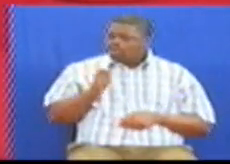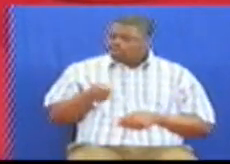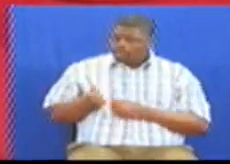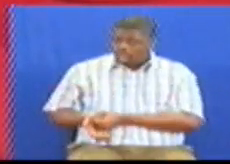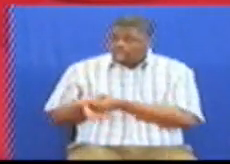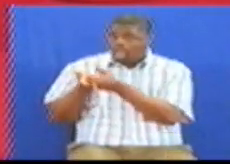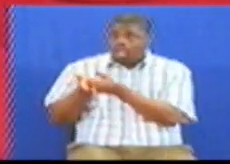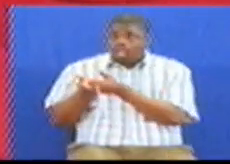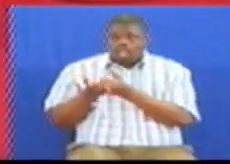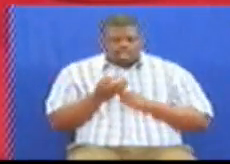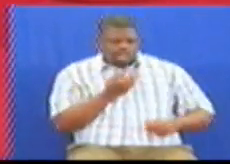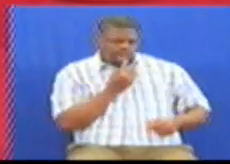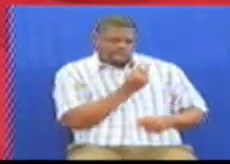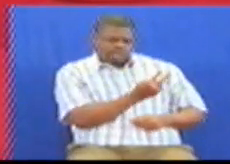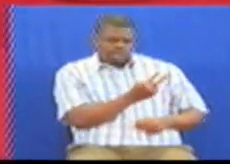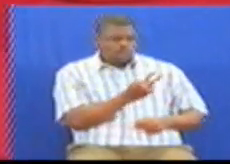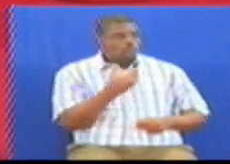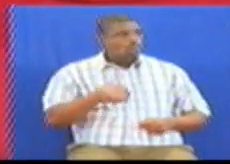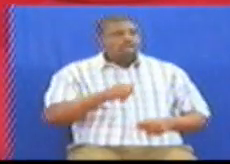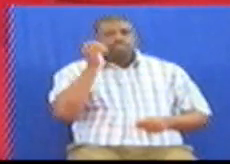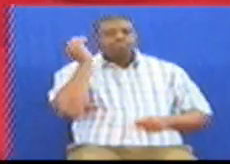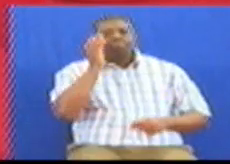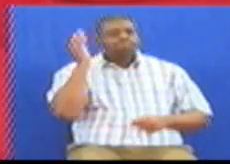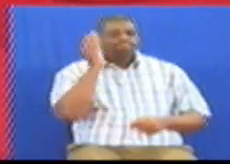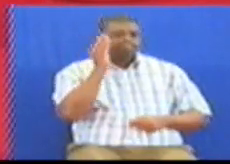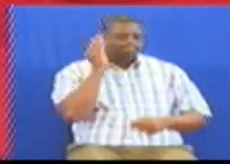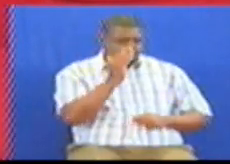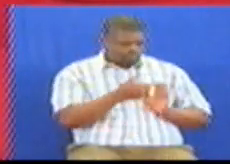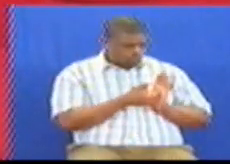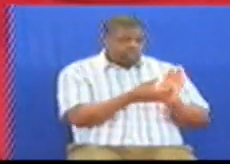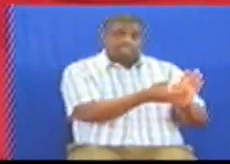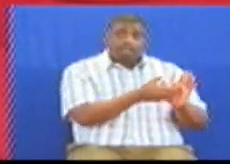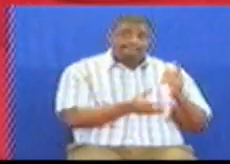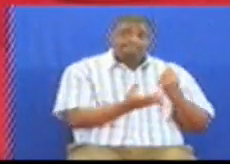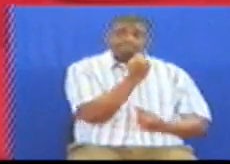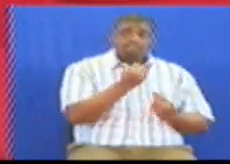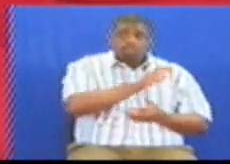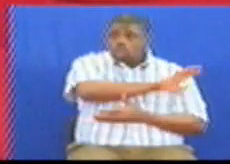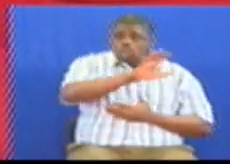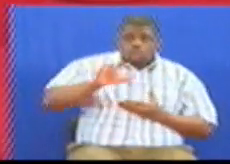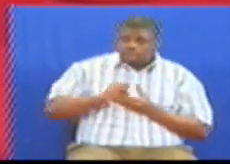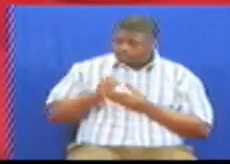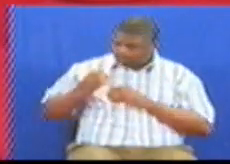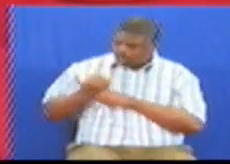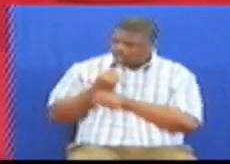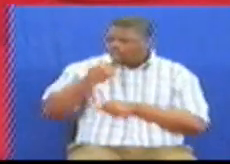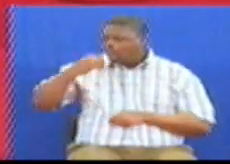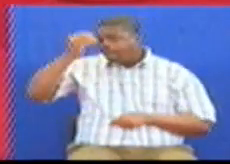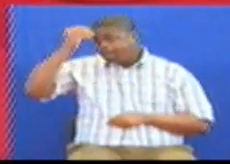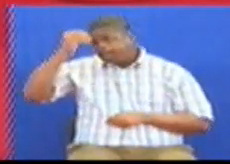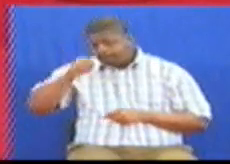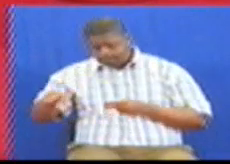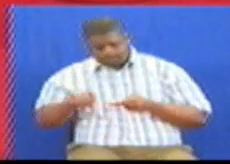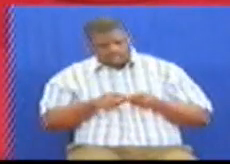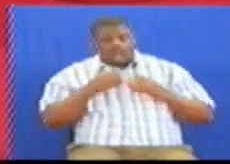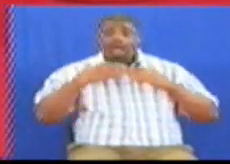kwa kweli ukiangalia hotuba ya mheshimiwa waziri inaonyesha mafanikio yote yaliyopatikana kwenye elimu,